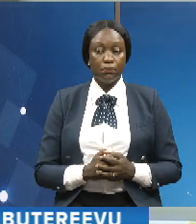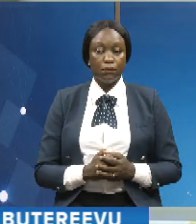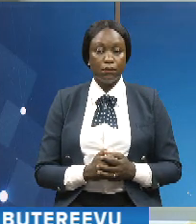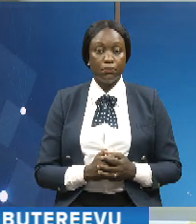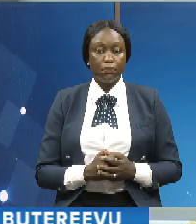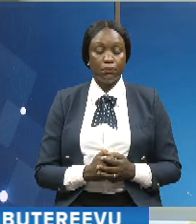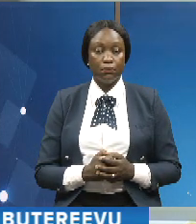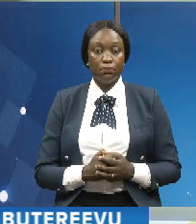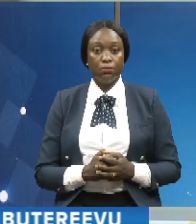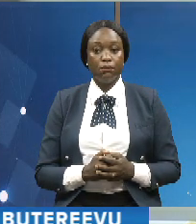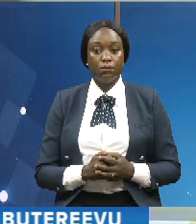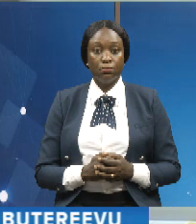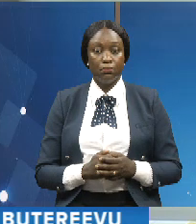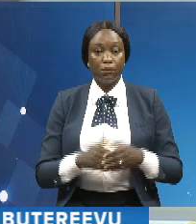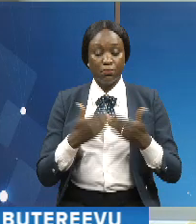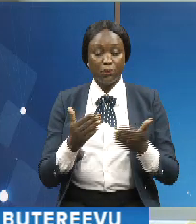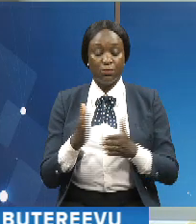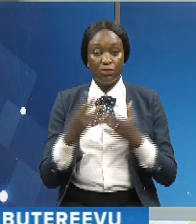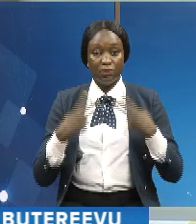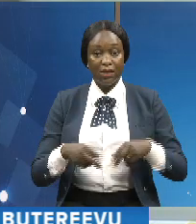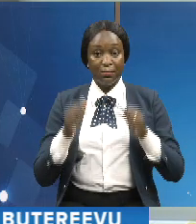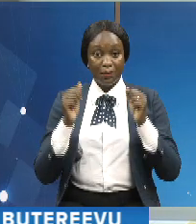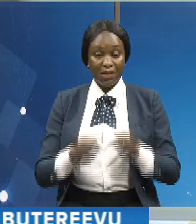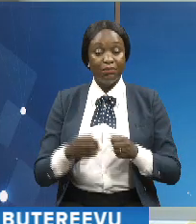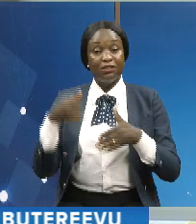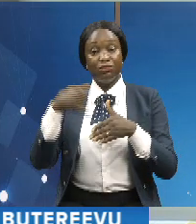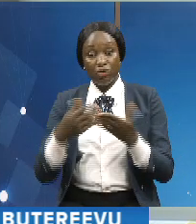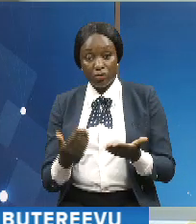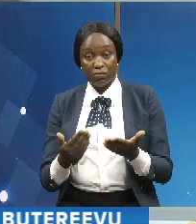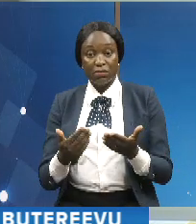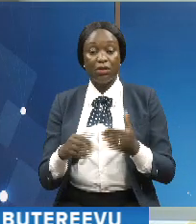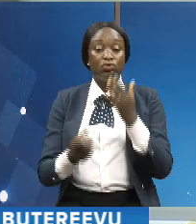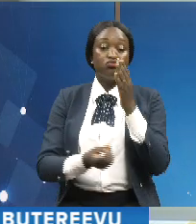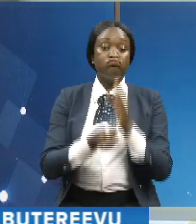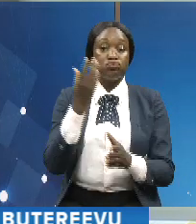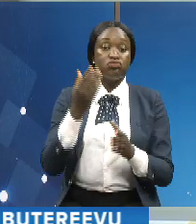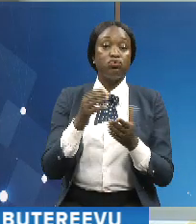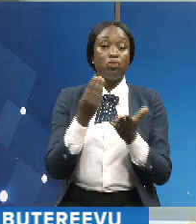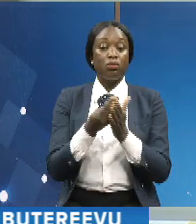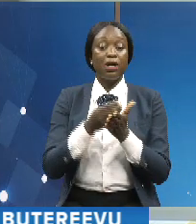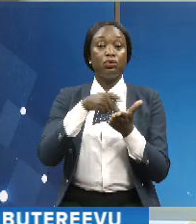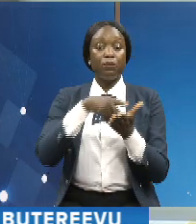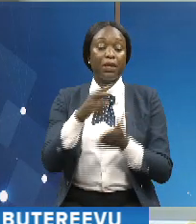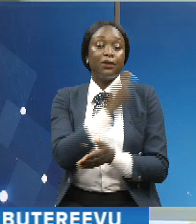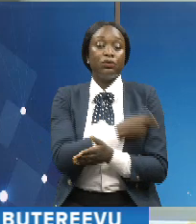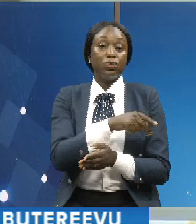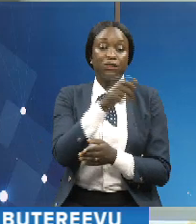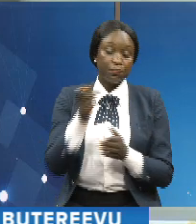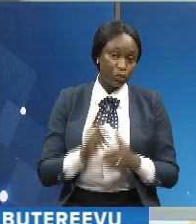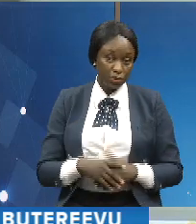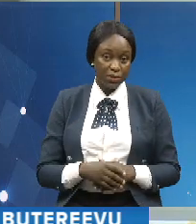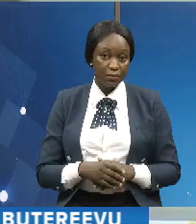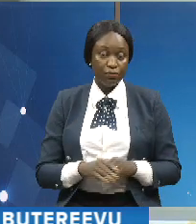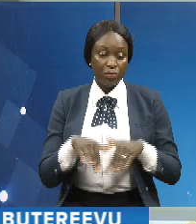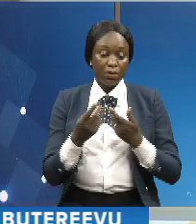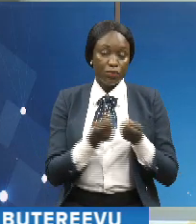Intervene by making regulations on fees chargeable by hospitals for the management and